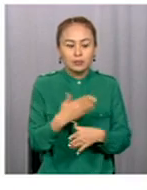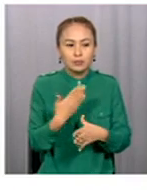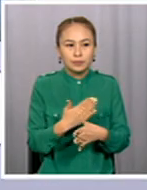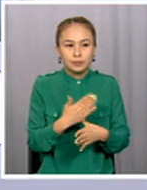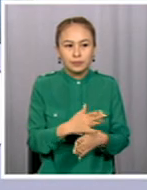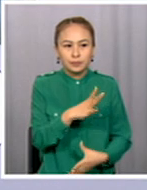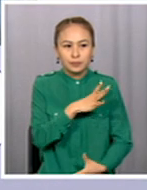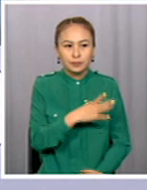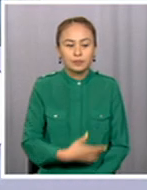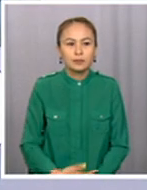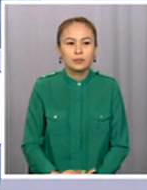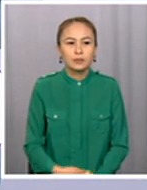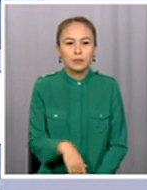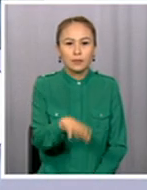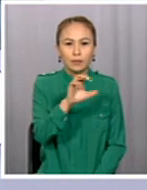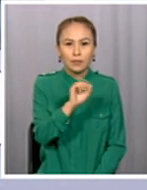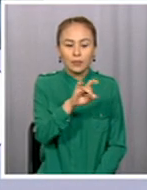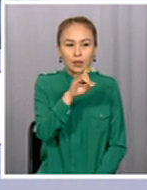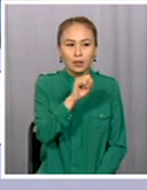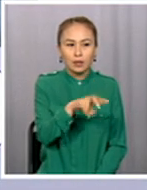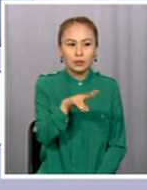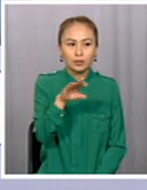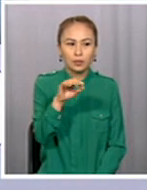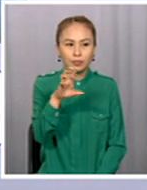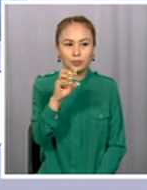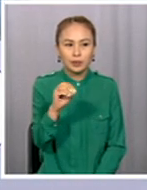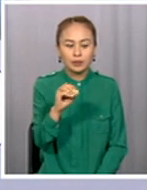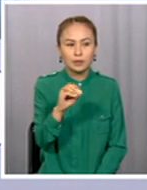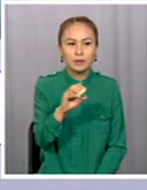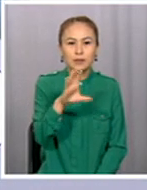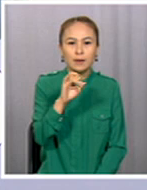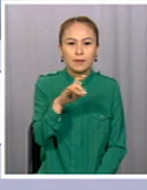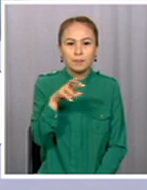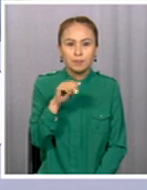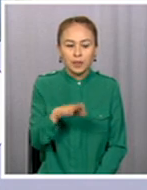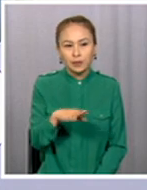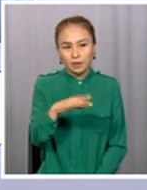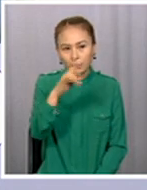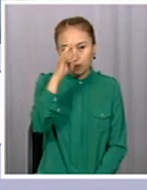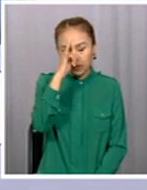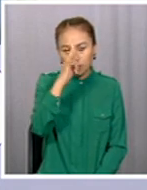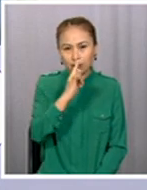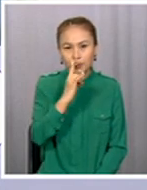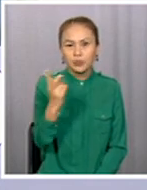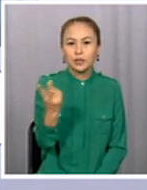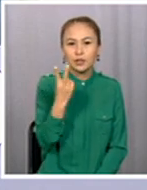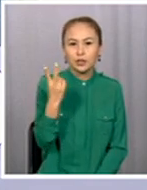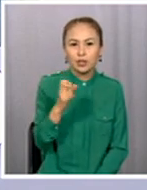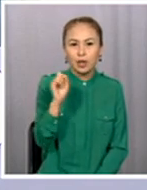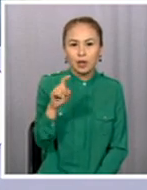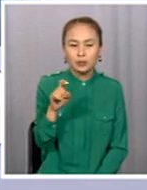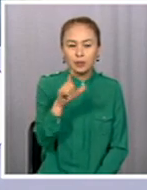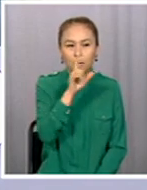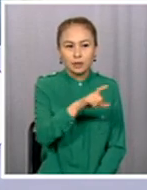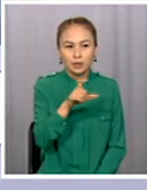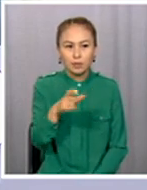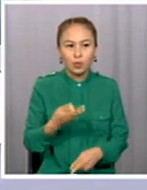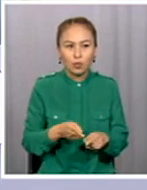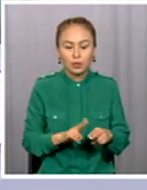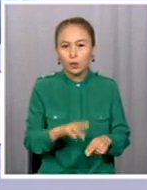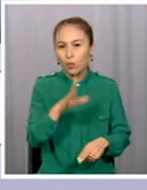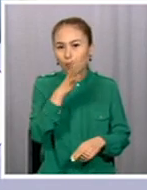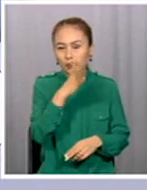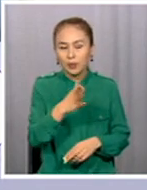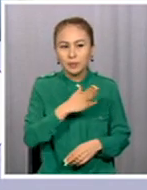көмкерілген. Аралтөбеден табылған сармат адамы қазақстандық екінші алтын адам болып есептеледі. Оның уақыты